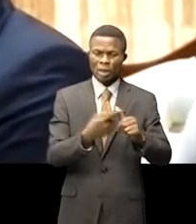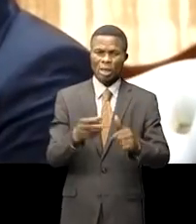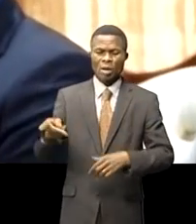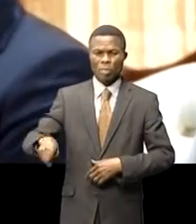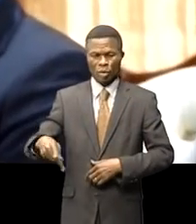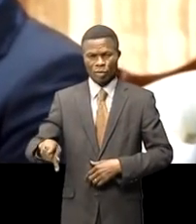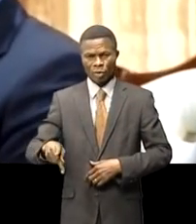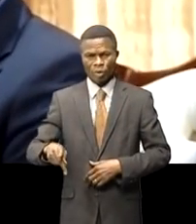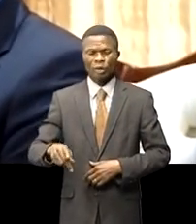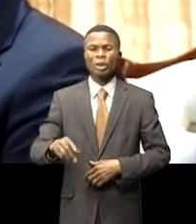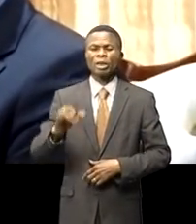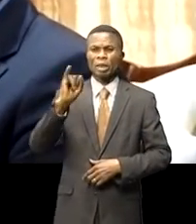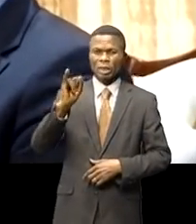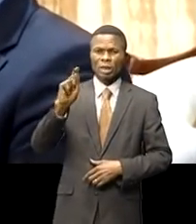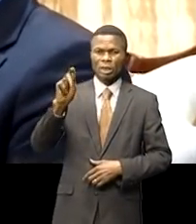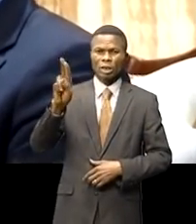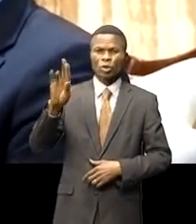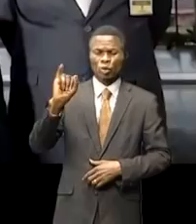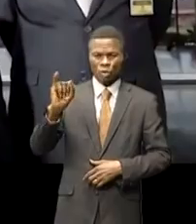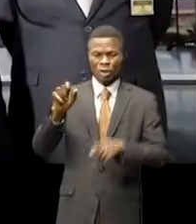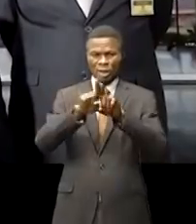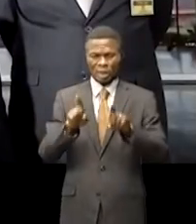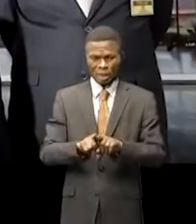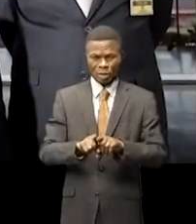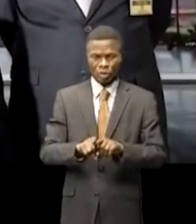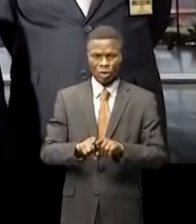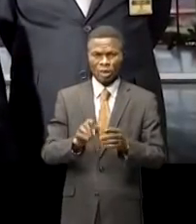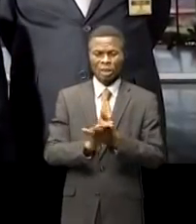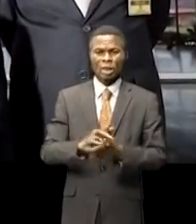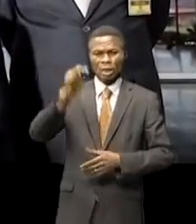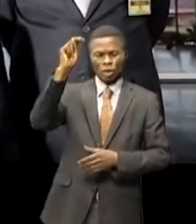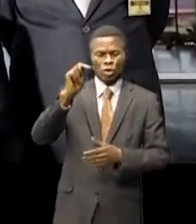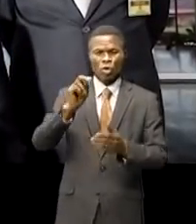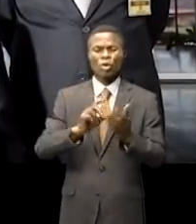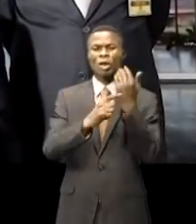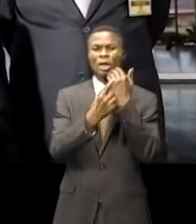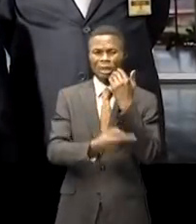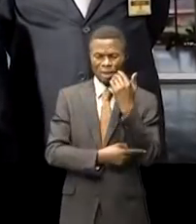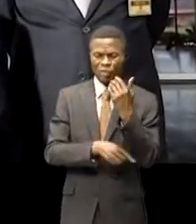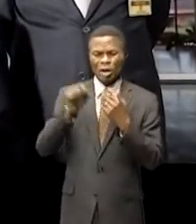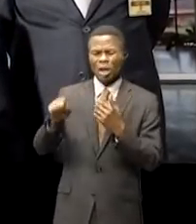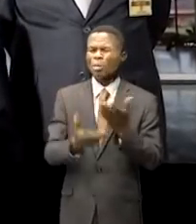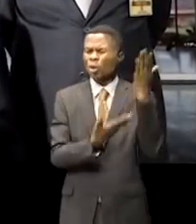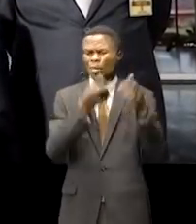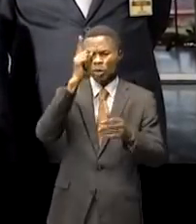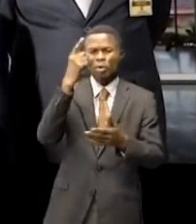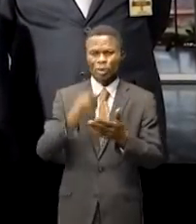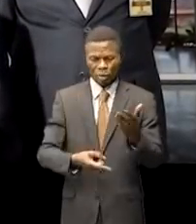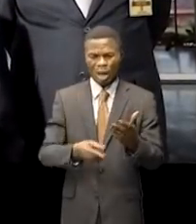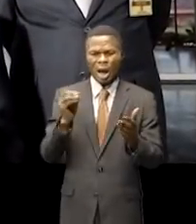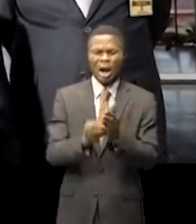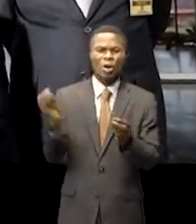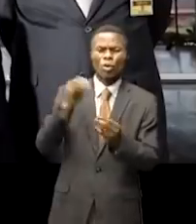les deux provinces sur l'état des sièges voir qui sont les plus agités ce qui a exactement qu'est ce qu'il faut faire